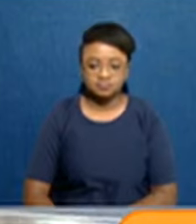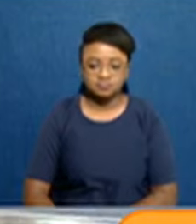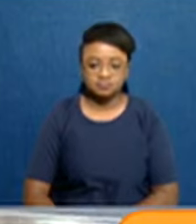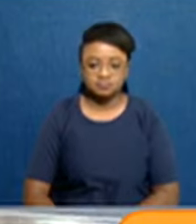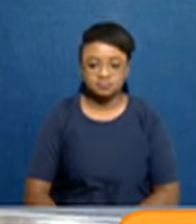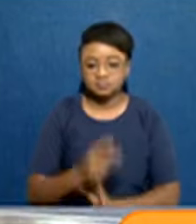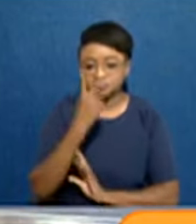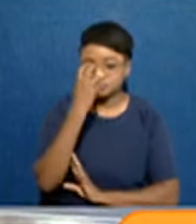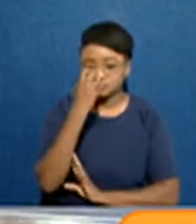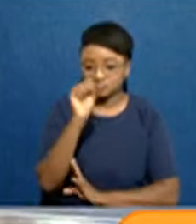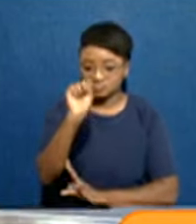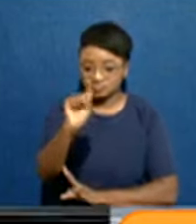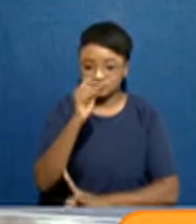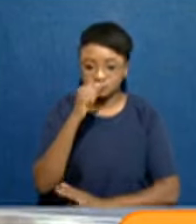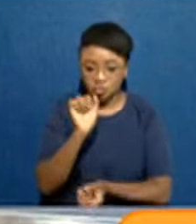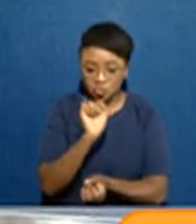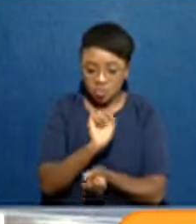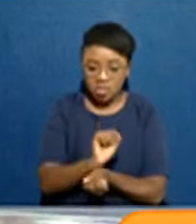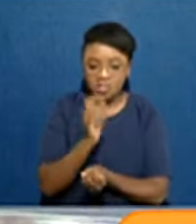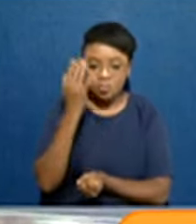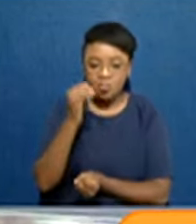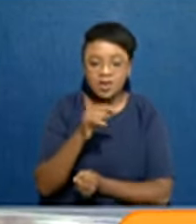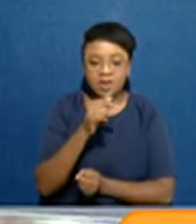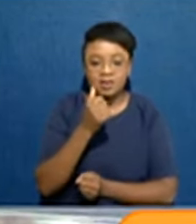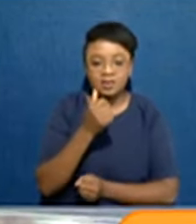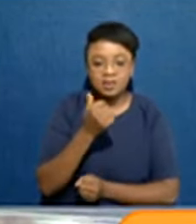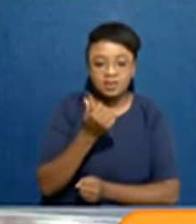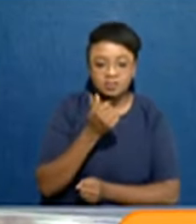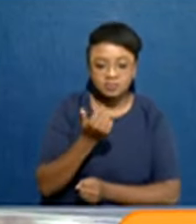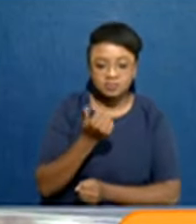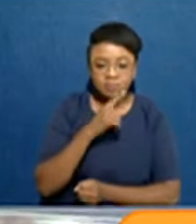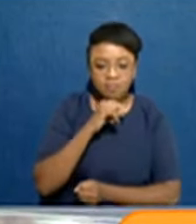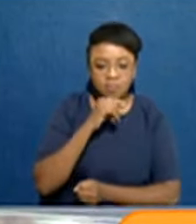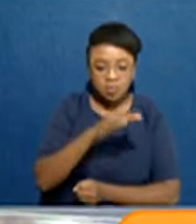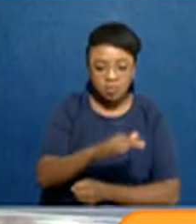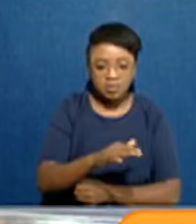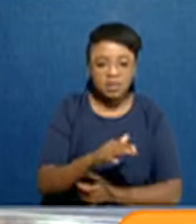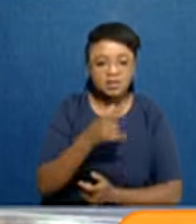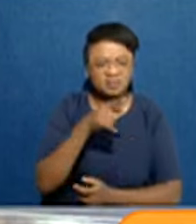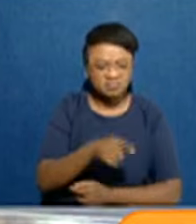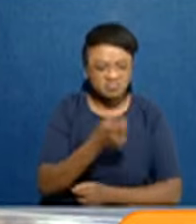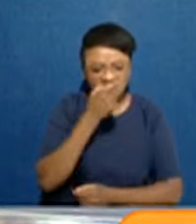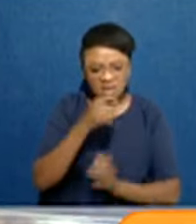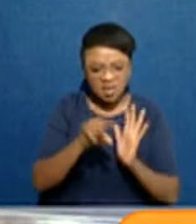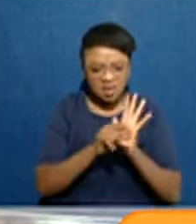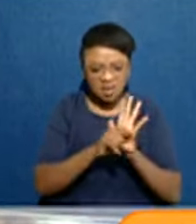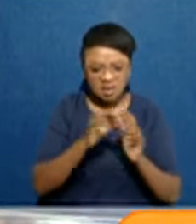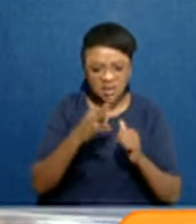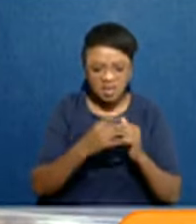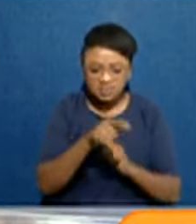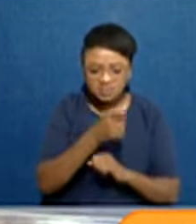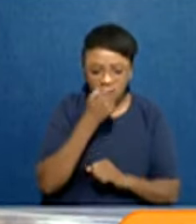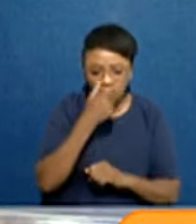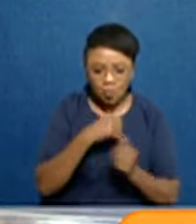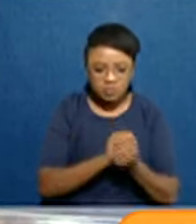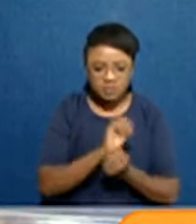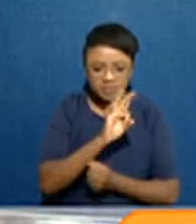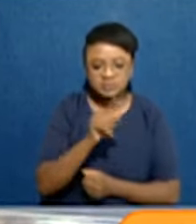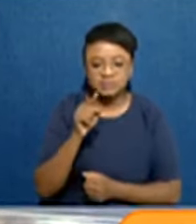Washukiwa watano waliokamatwa kufuatia kifo cha mwanafunzi wa gredi ya nane katika shule ya msingi ya Joy Gardens Academy, eneo la Umoja,